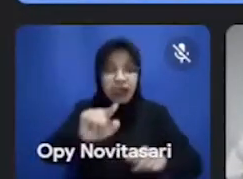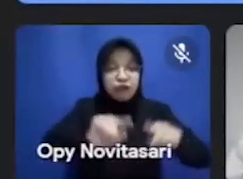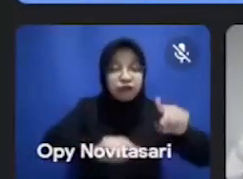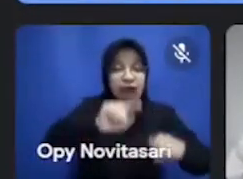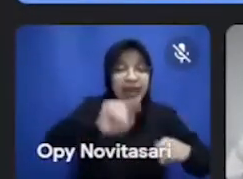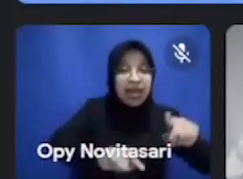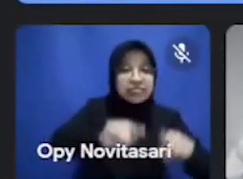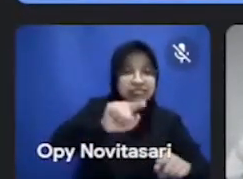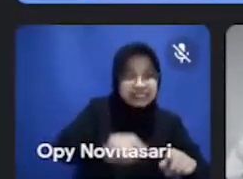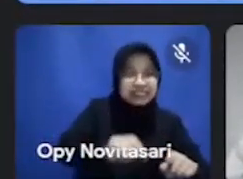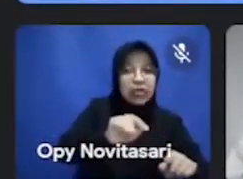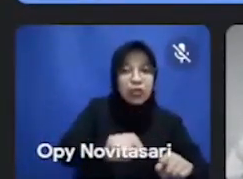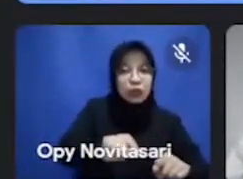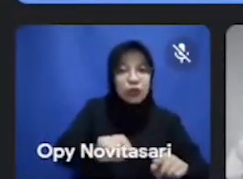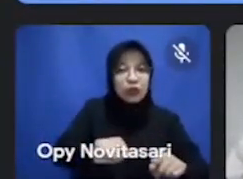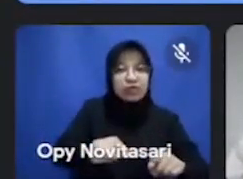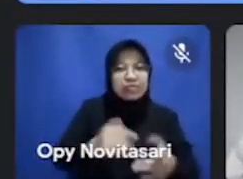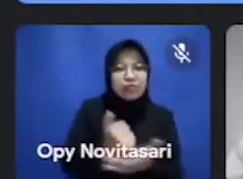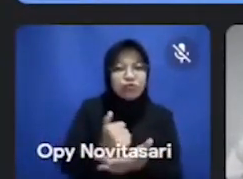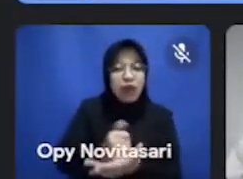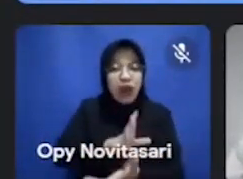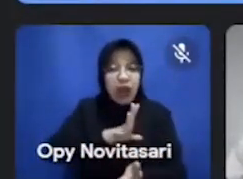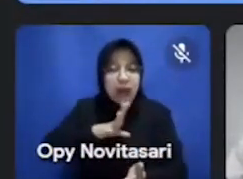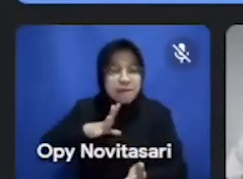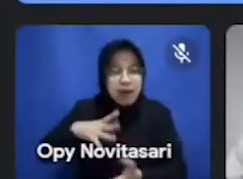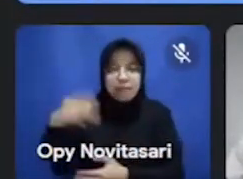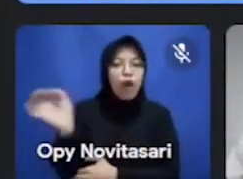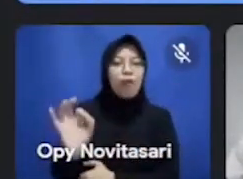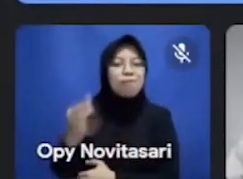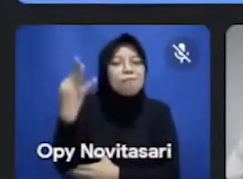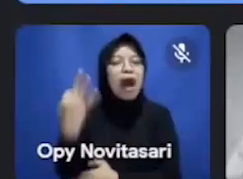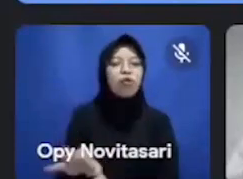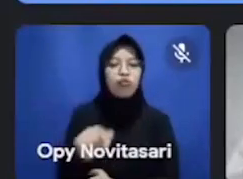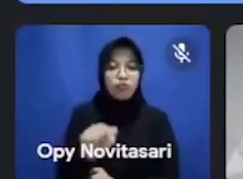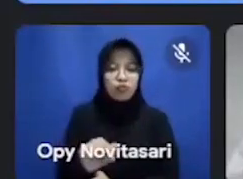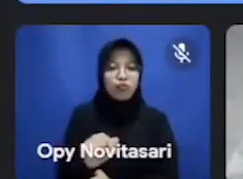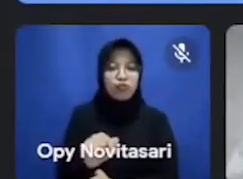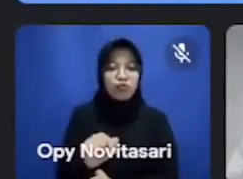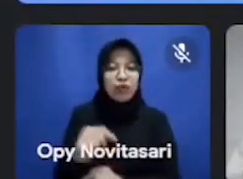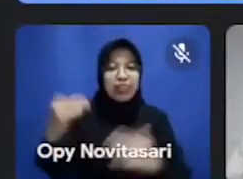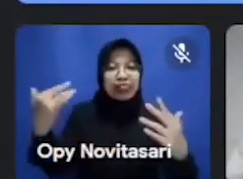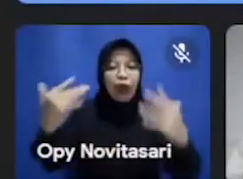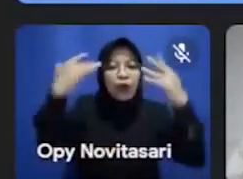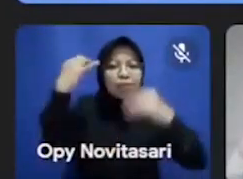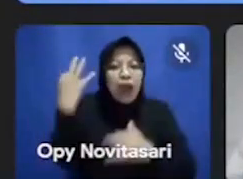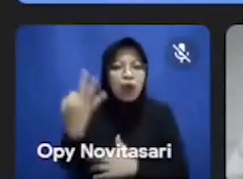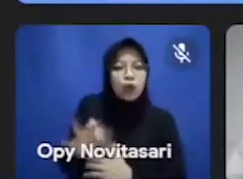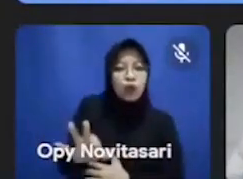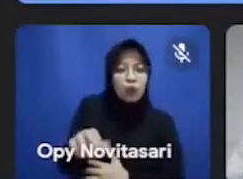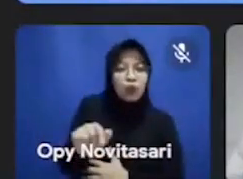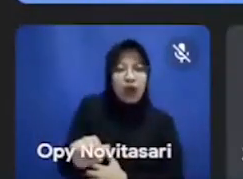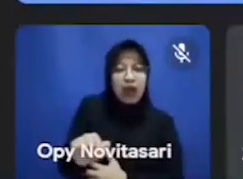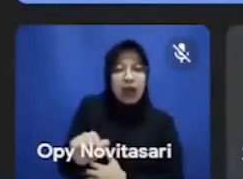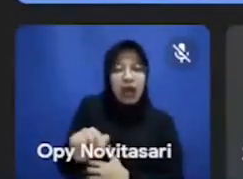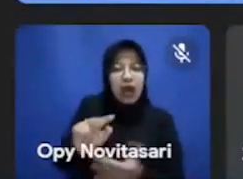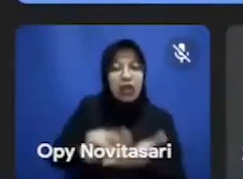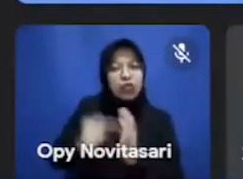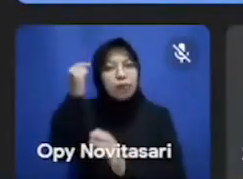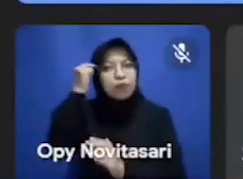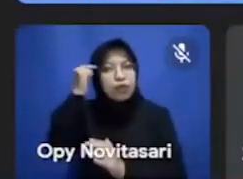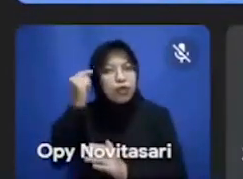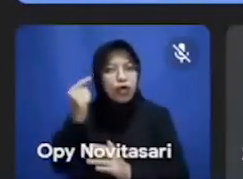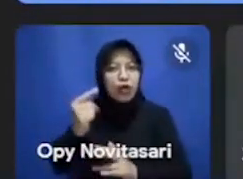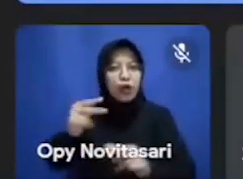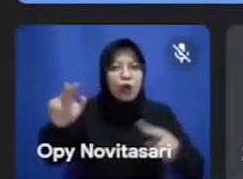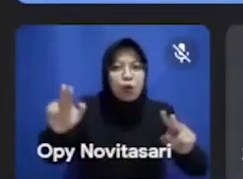yang yang belum lama ada dan salah satu gagasan berupa ee bahwa musik